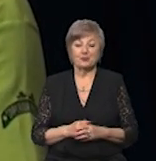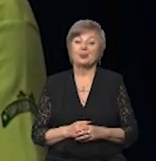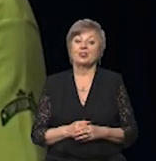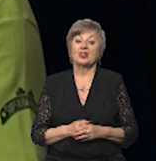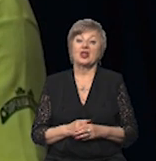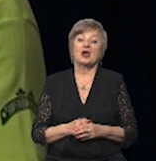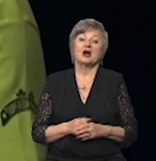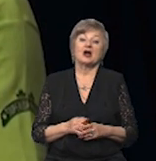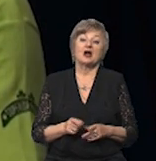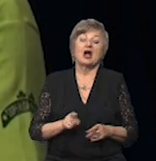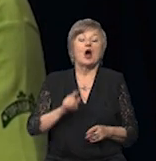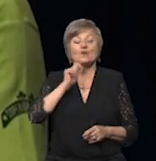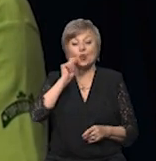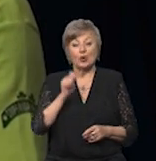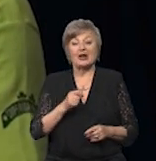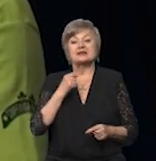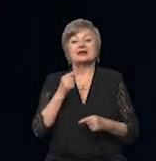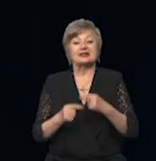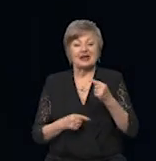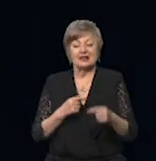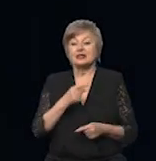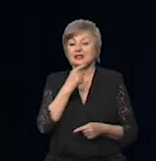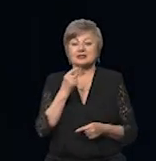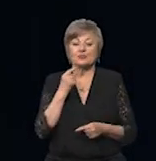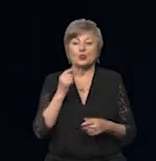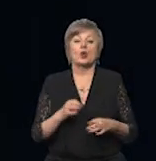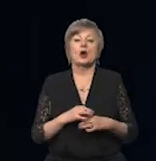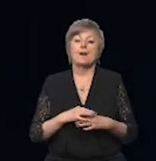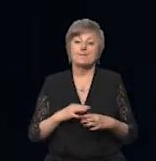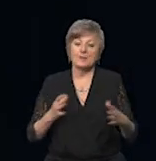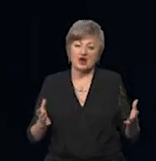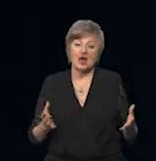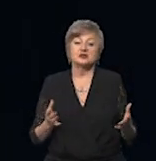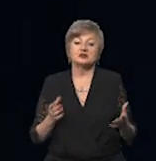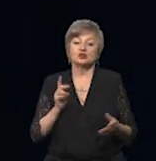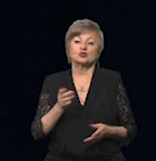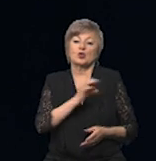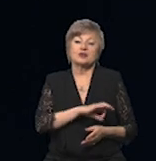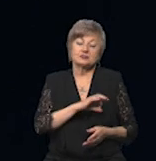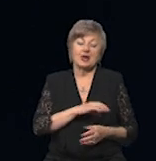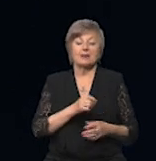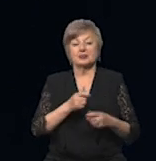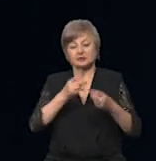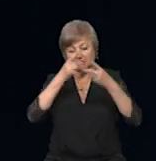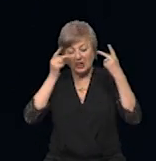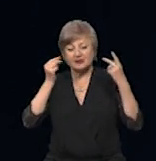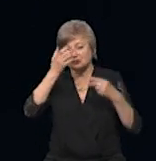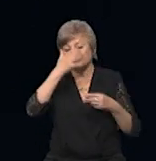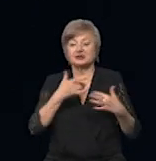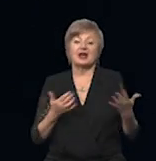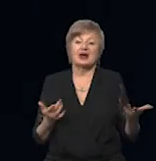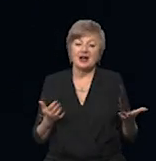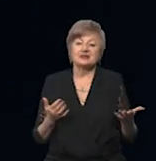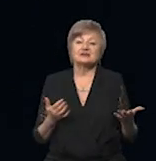Розкажіть, от в українській традиції також багато свят, ритуалів, у яких використовуються маски, на Різдво, наприклад, там на Маланку. Чи є у